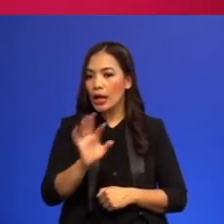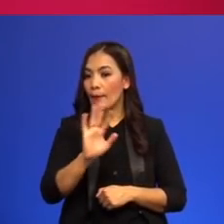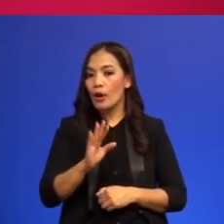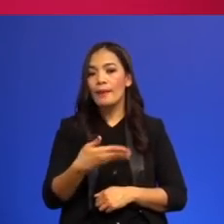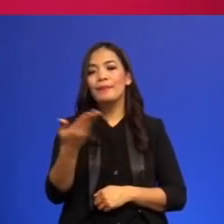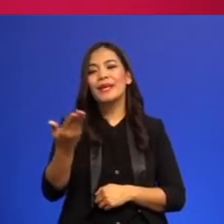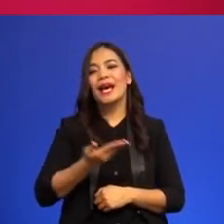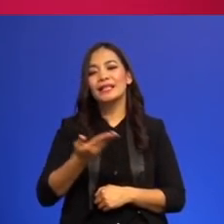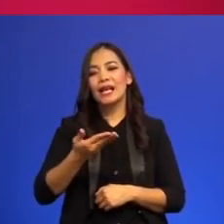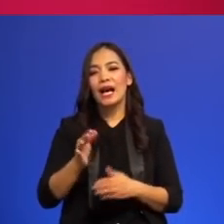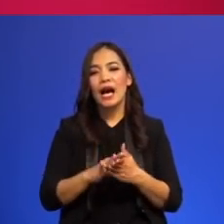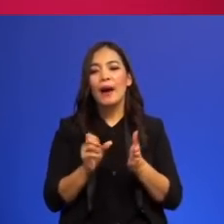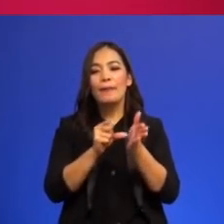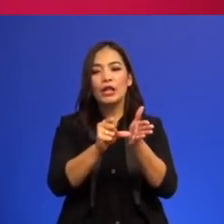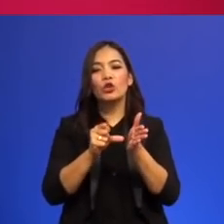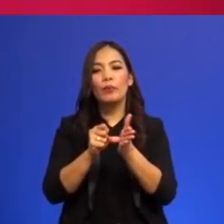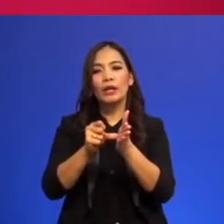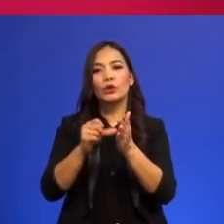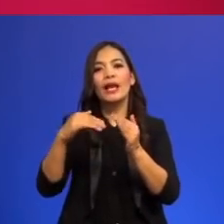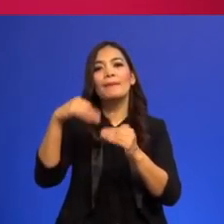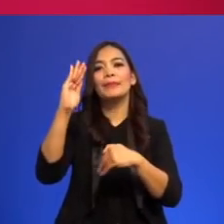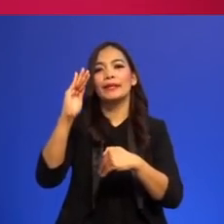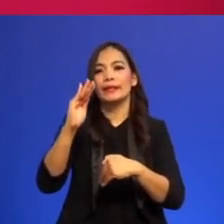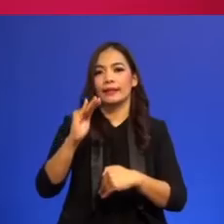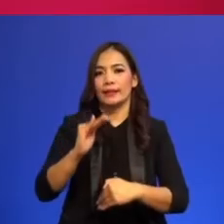membiasakan memberi bantuan secara berlebihan.